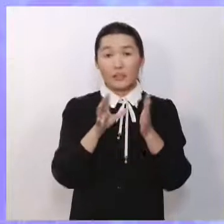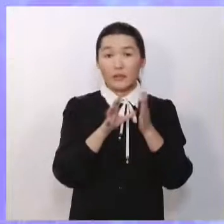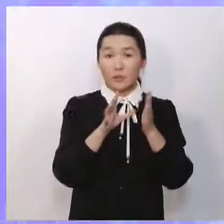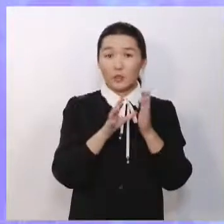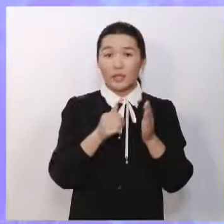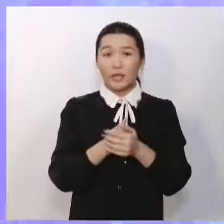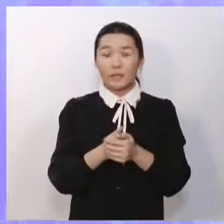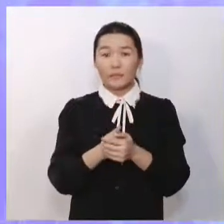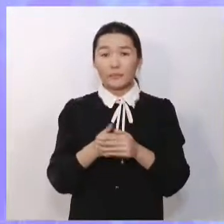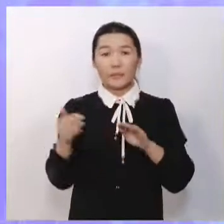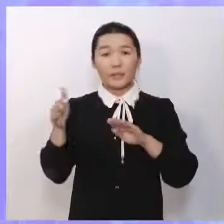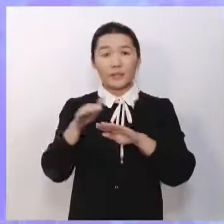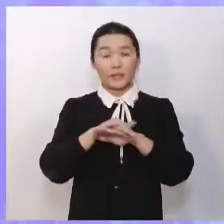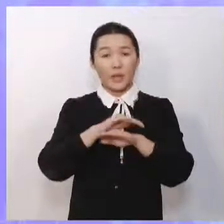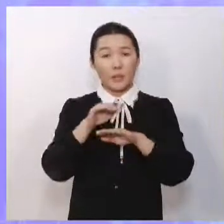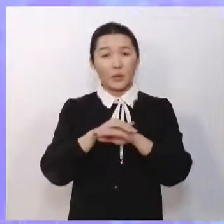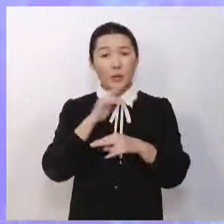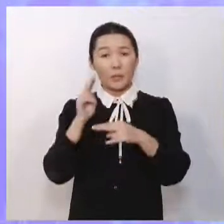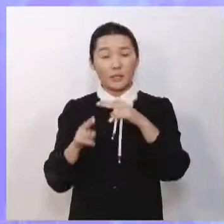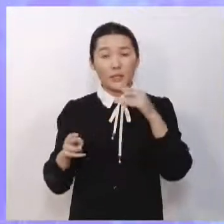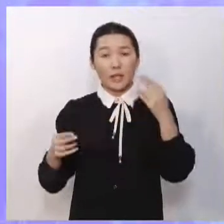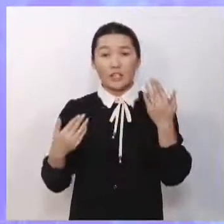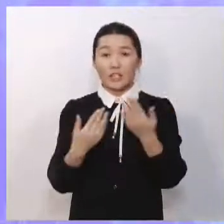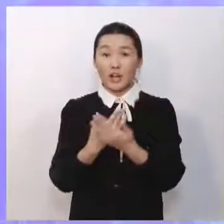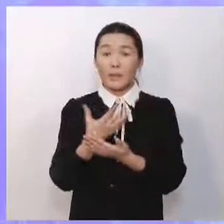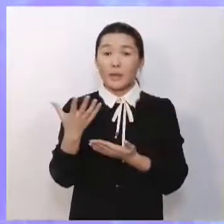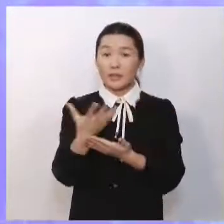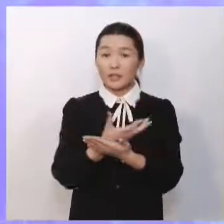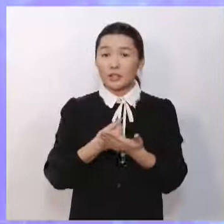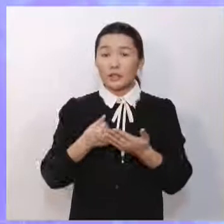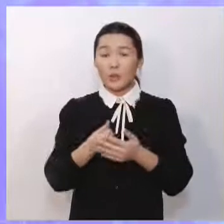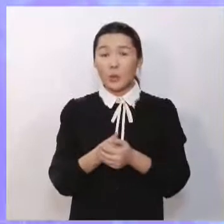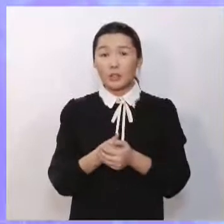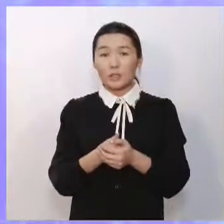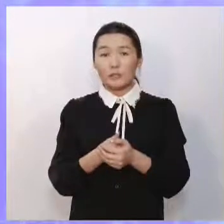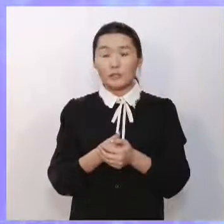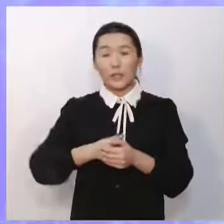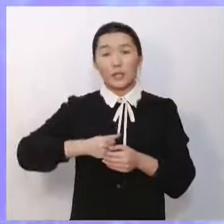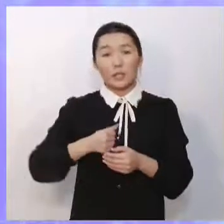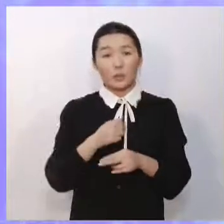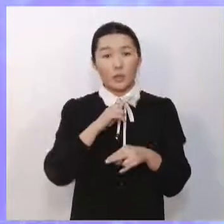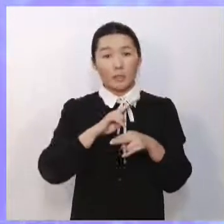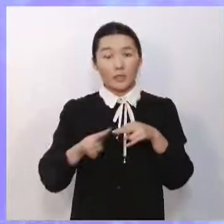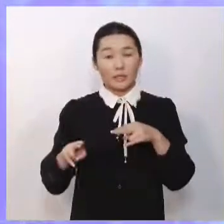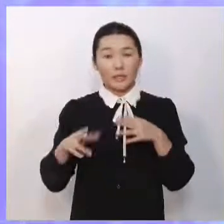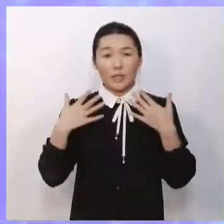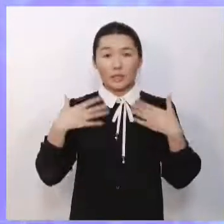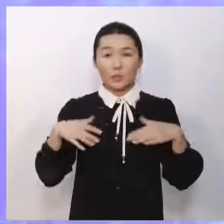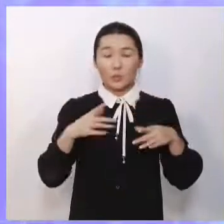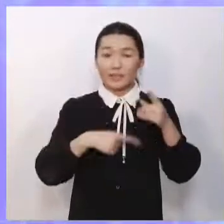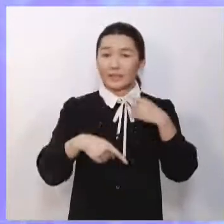Добро потеряешь, опять наживешь. Друга потеряешь, уже не вернешь.